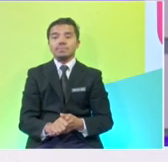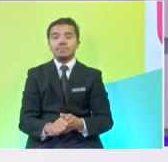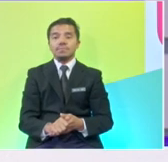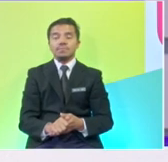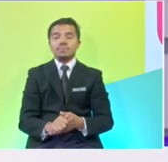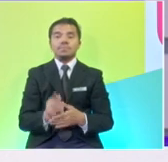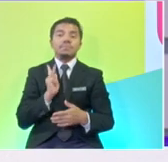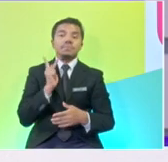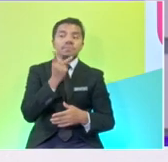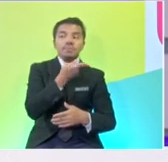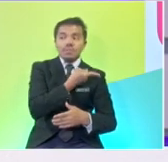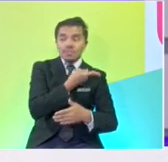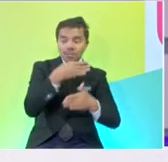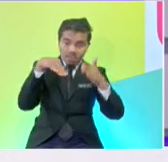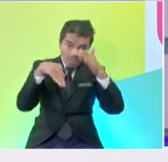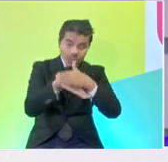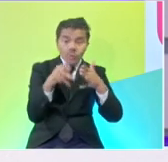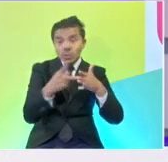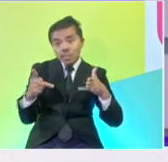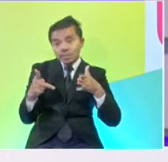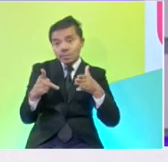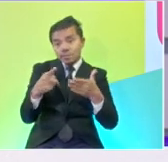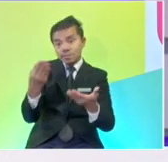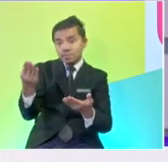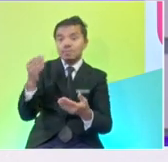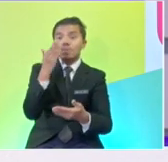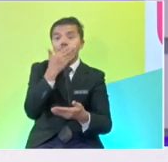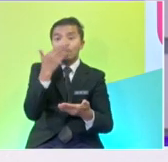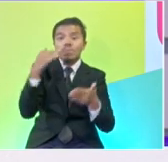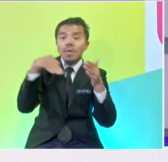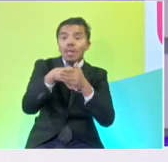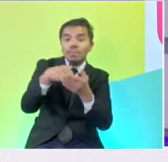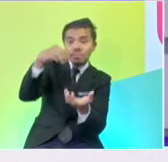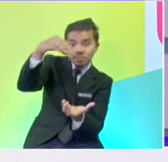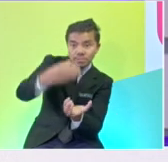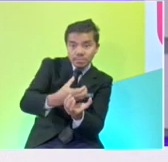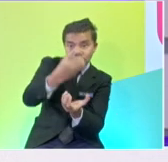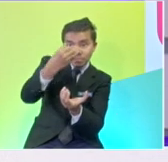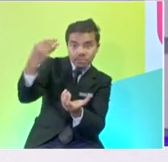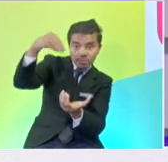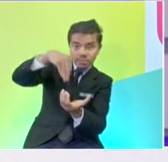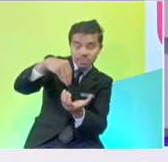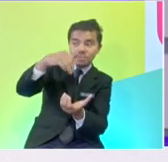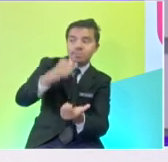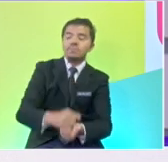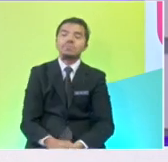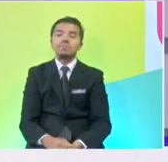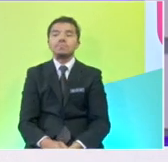kita masukkan dalam cawan ini oke oke baca ini betul